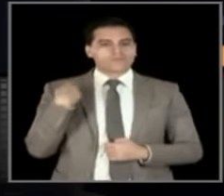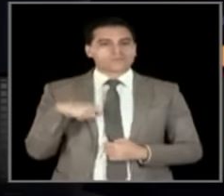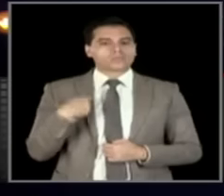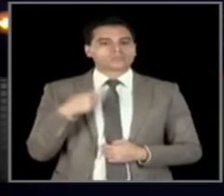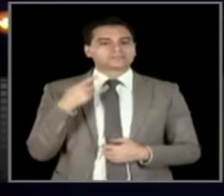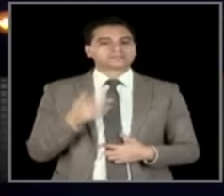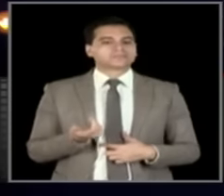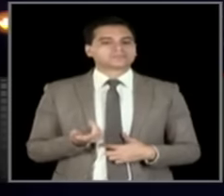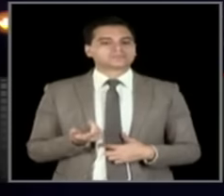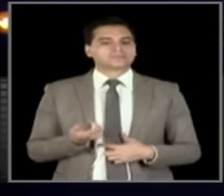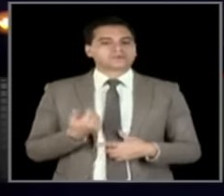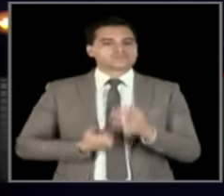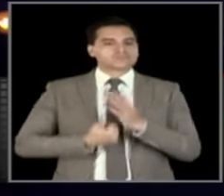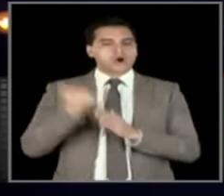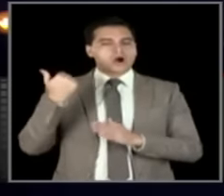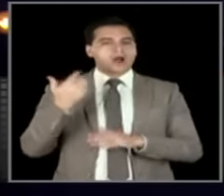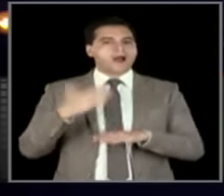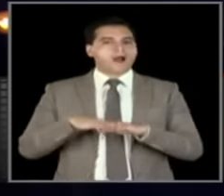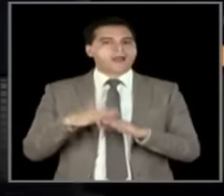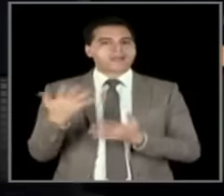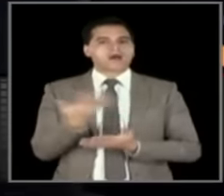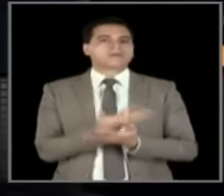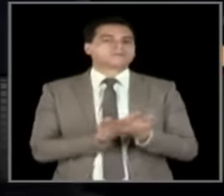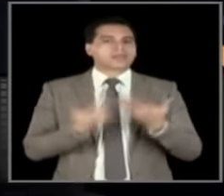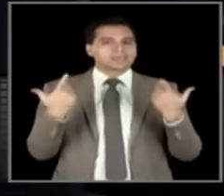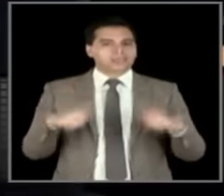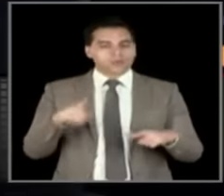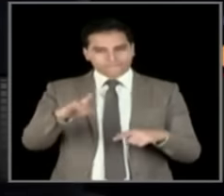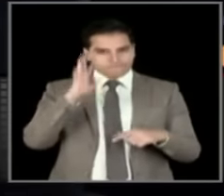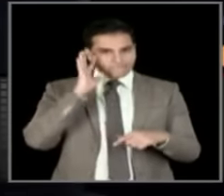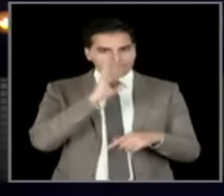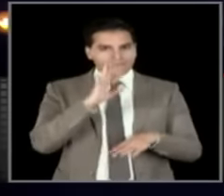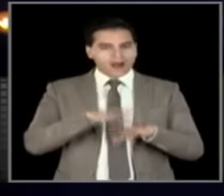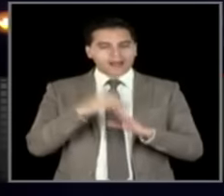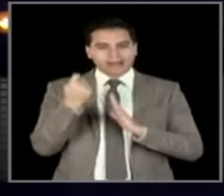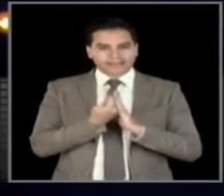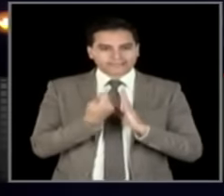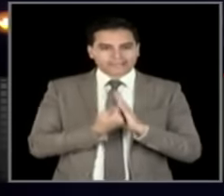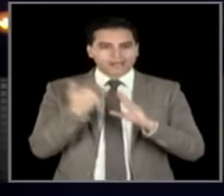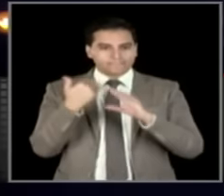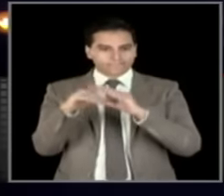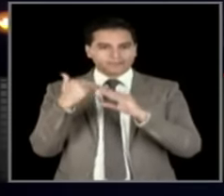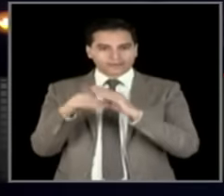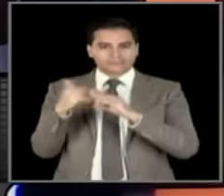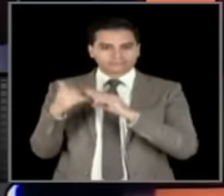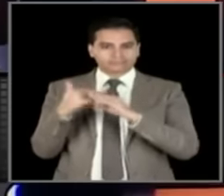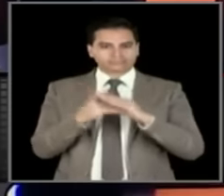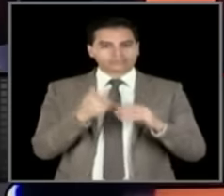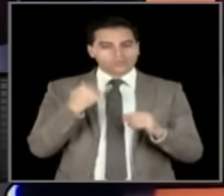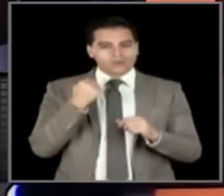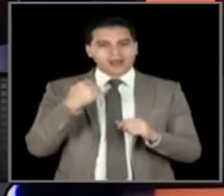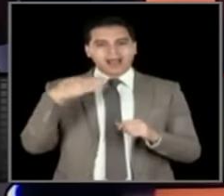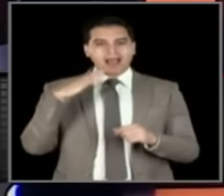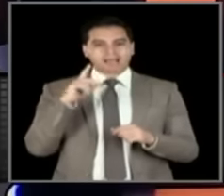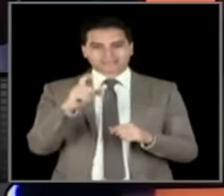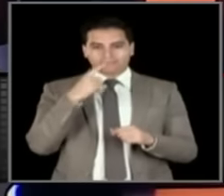نجح في إدارة شؤون البلاد بكفاءة، وكان مشهور بكتابة الرسائل الديوانية. حسن،